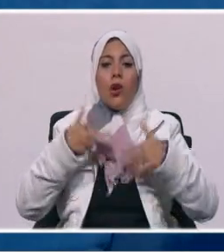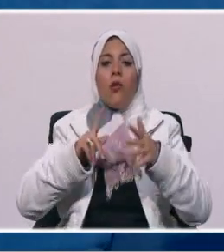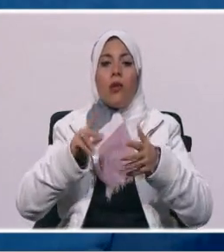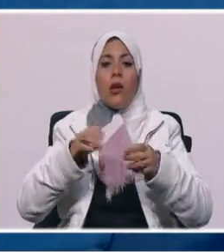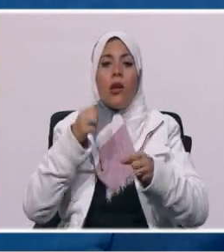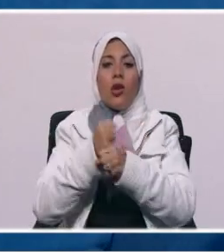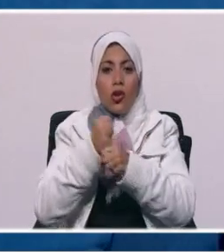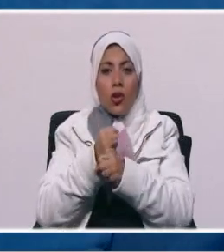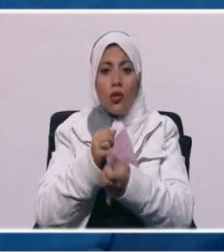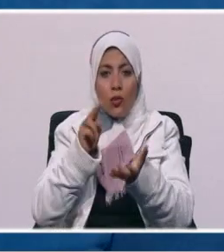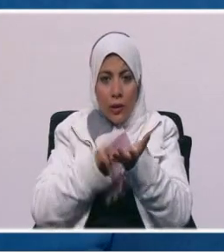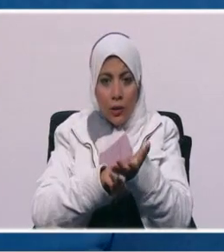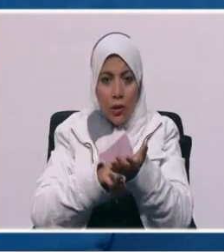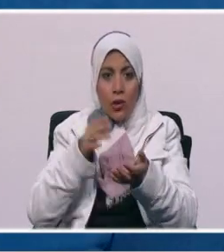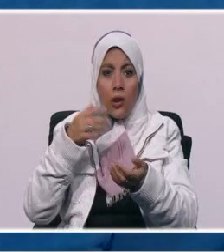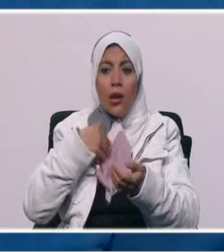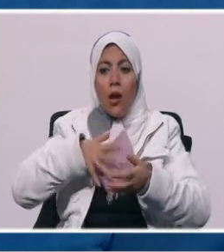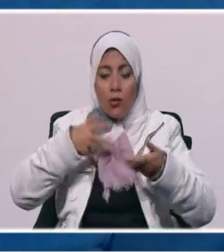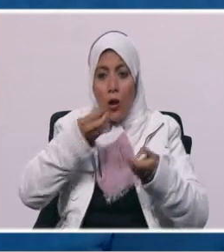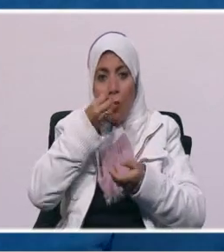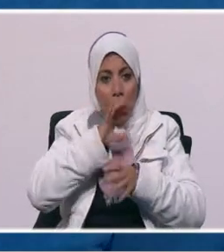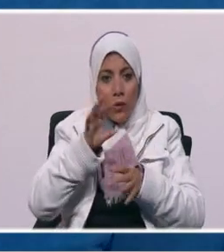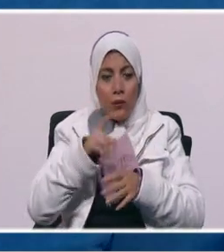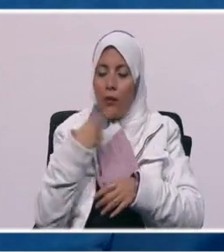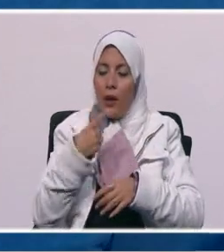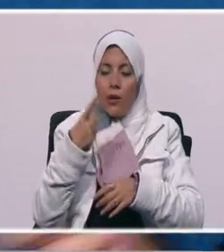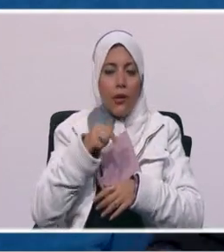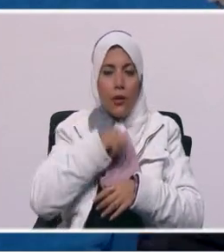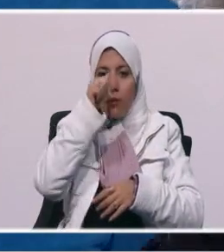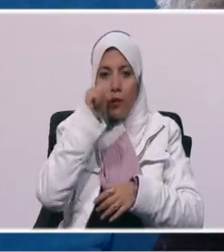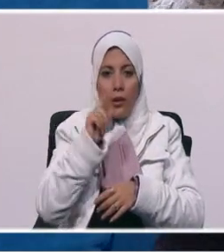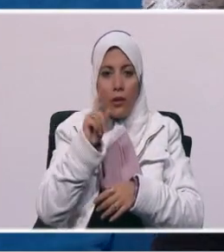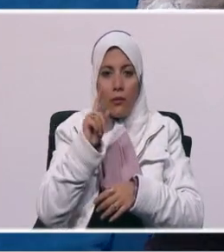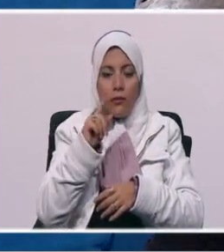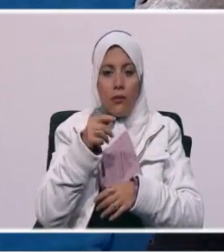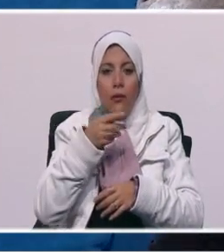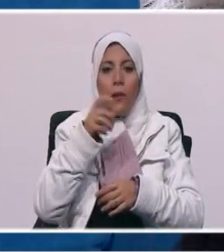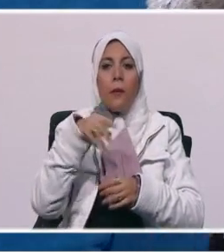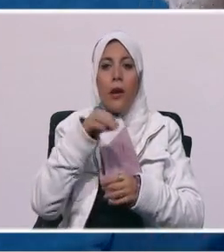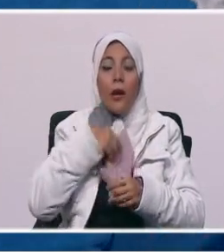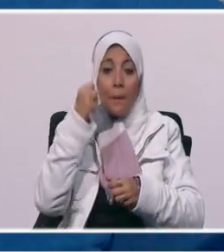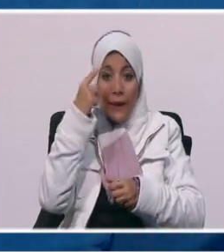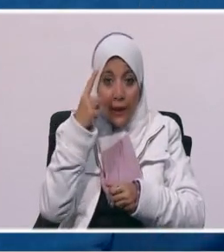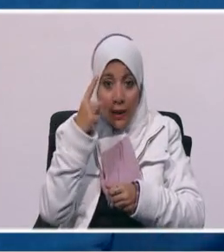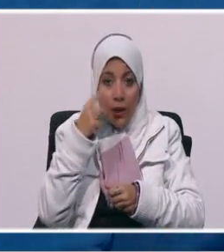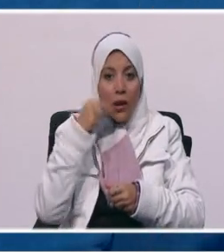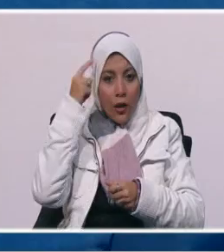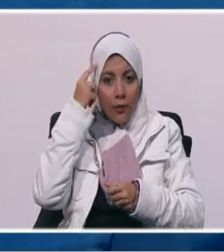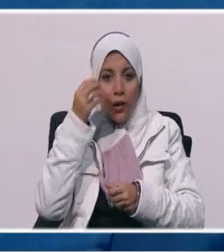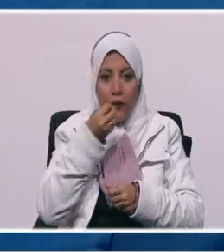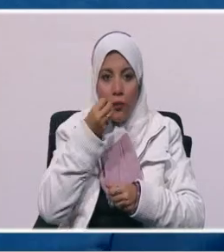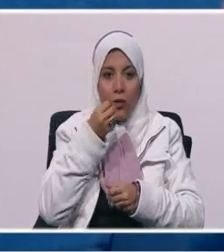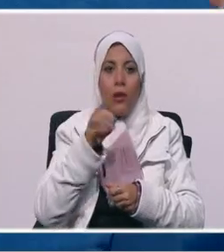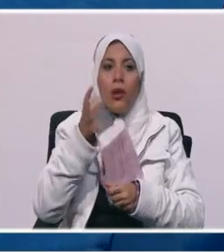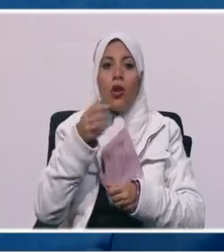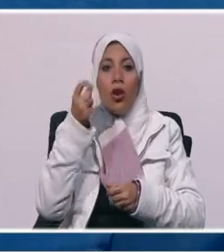انا اشتغل شغلانة تانية عشان اعرف اكل بس. ما يضرش، انا بجنيه اعرف اعيش، ب100 جنيه بعرف اعيش، مش